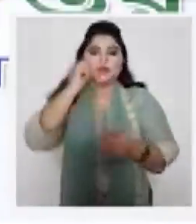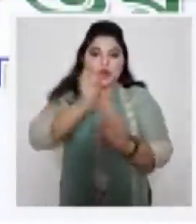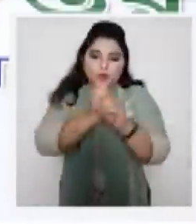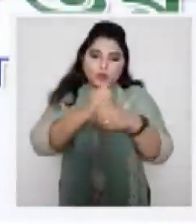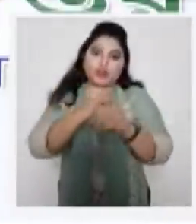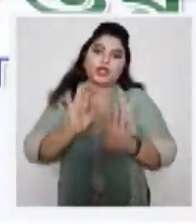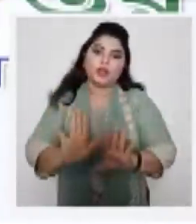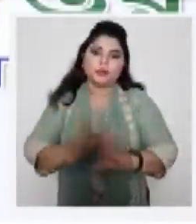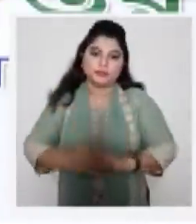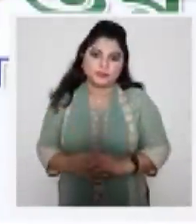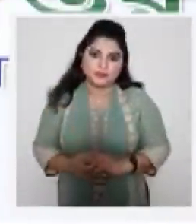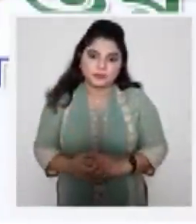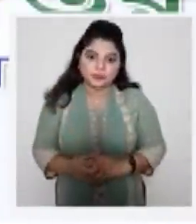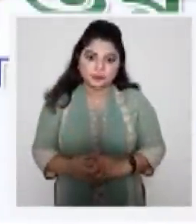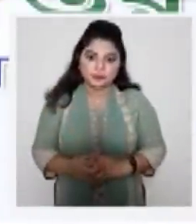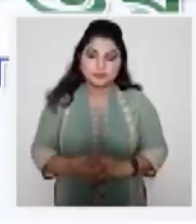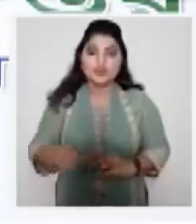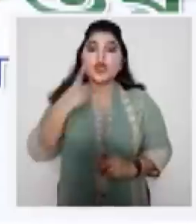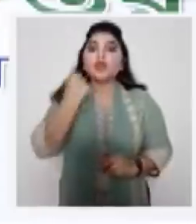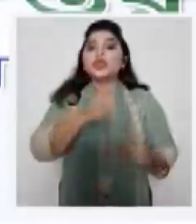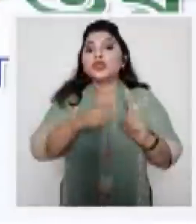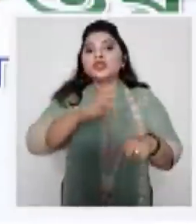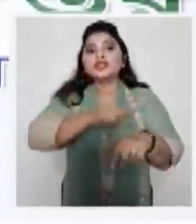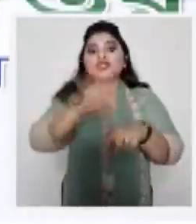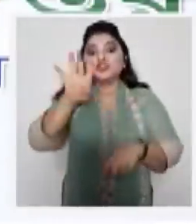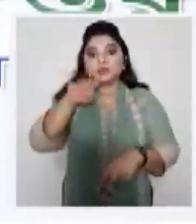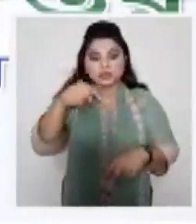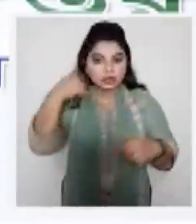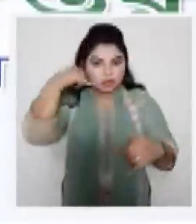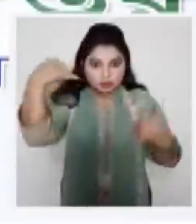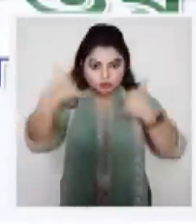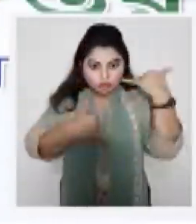হলে অবশ্যই এই মেশিন এবং কিট দিয়ে পরীক্ষা করা হবে।